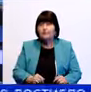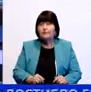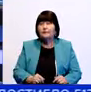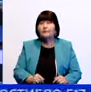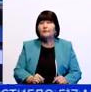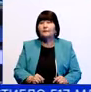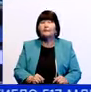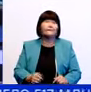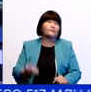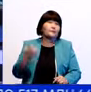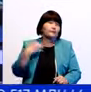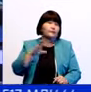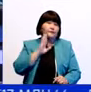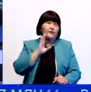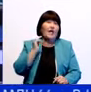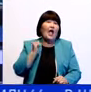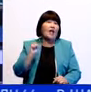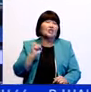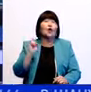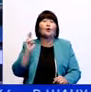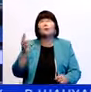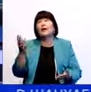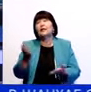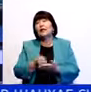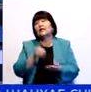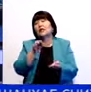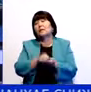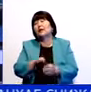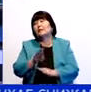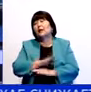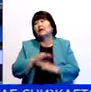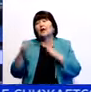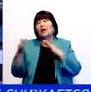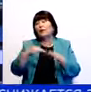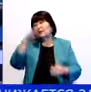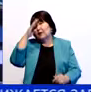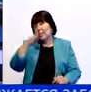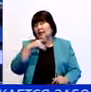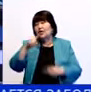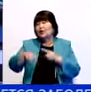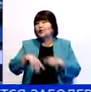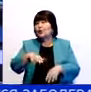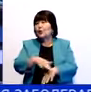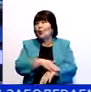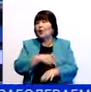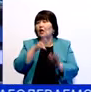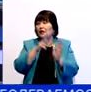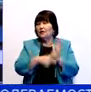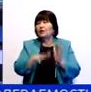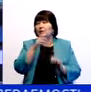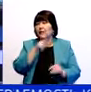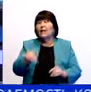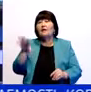козла катенька аиша кузин баева тоже нашла могилу погибшего на фронте отца через долгих 80 лет